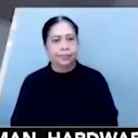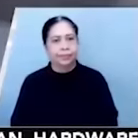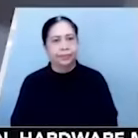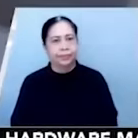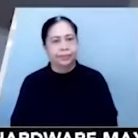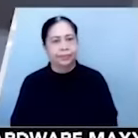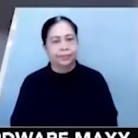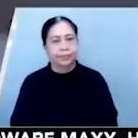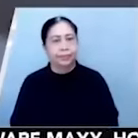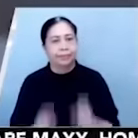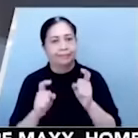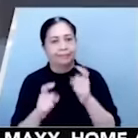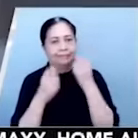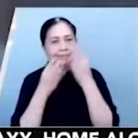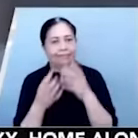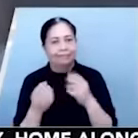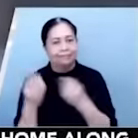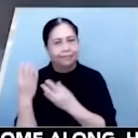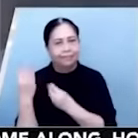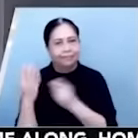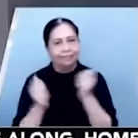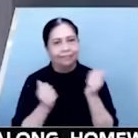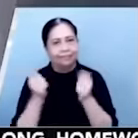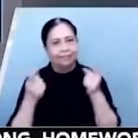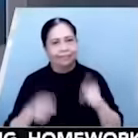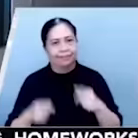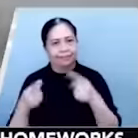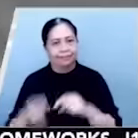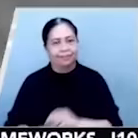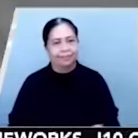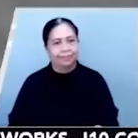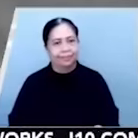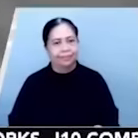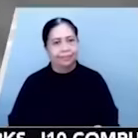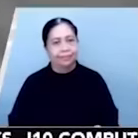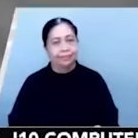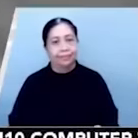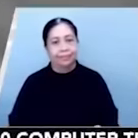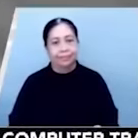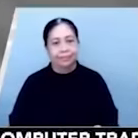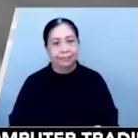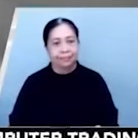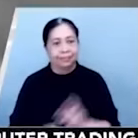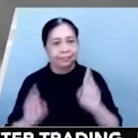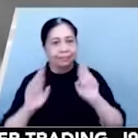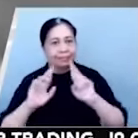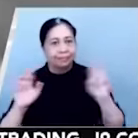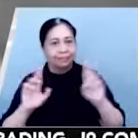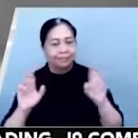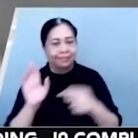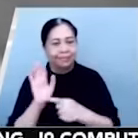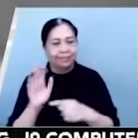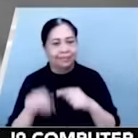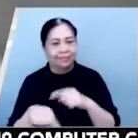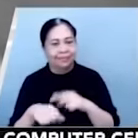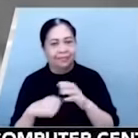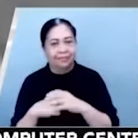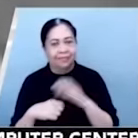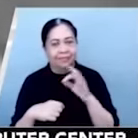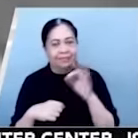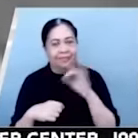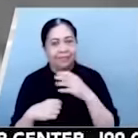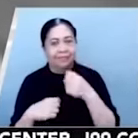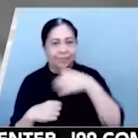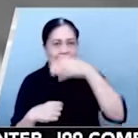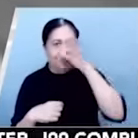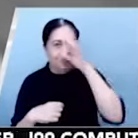Mabilis na chikahan tayo para updated sa showbiz happenings. Humanda ng makiget ready Showtime Philo Iconics. Babalik sa Pilipinas